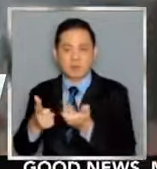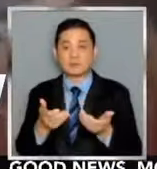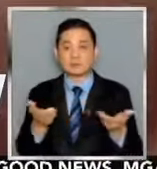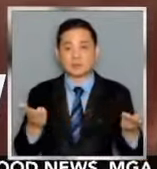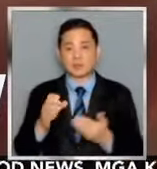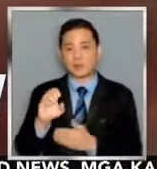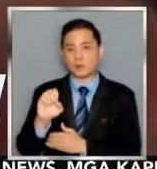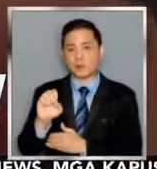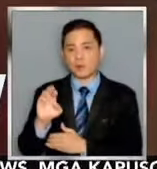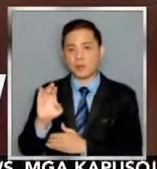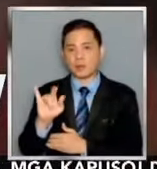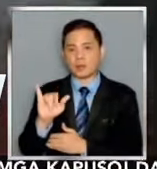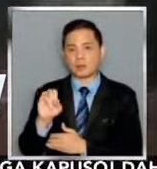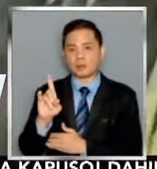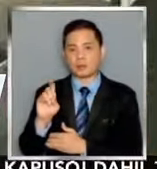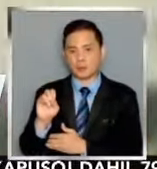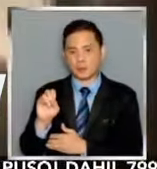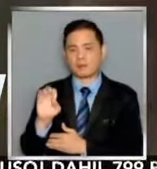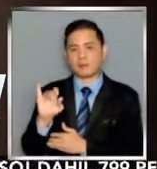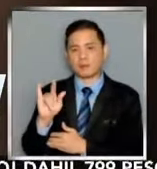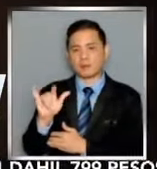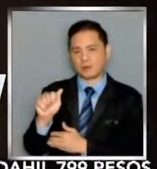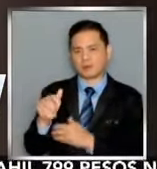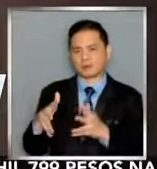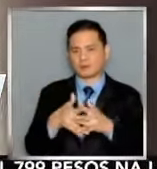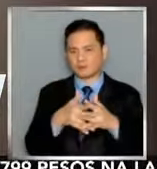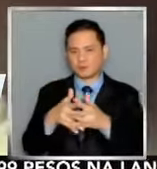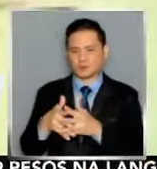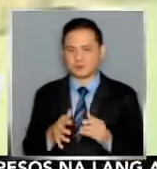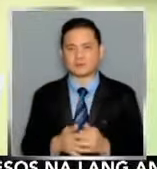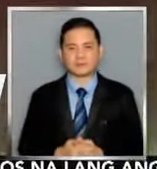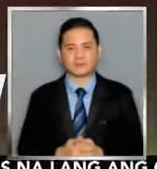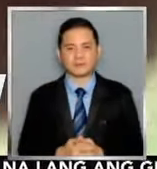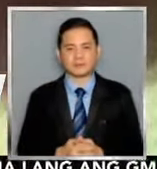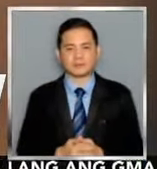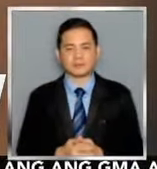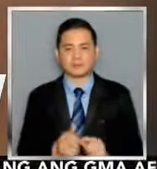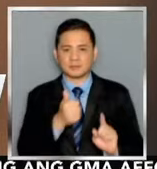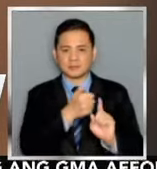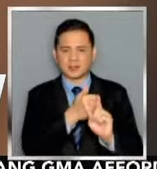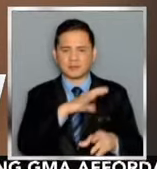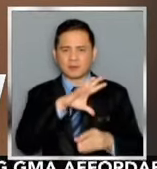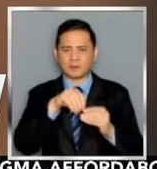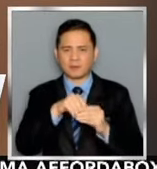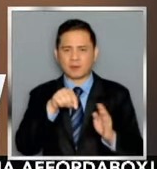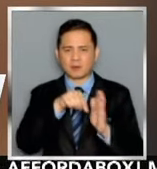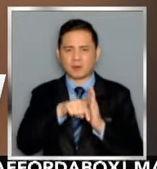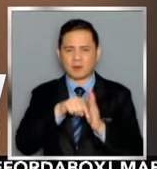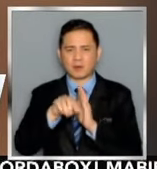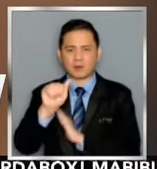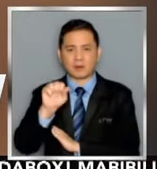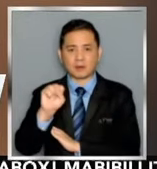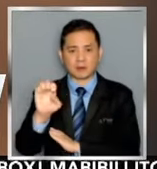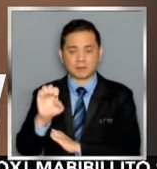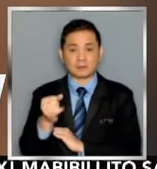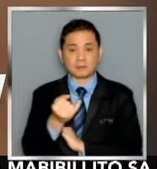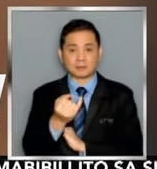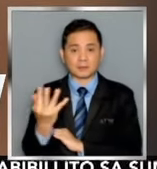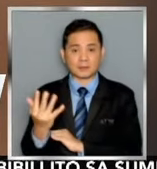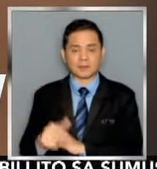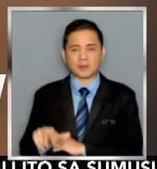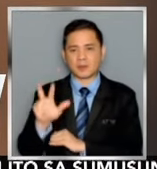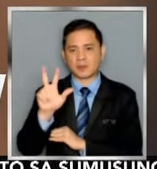ang patay sa pamamaril habang nagre-report siya tungkol sa isang murder case. 3 naman ang sugatan, kabilang ang isang batang